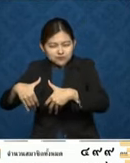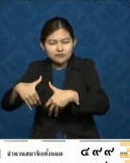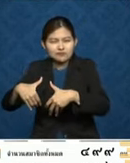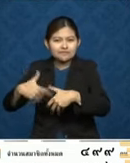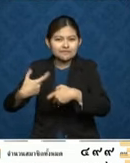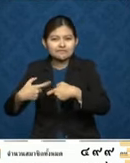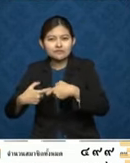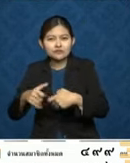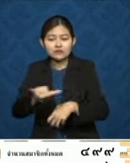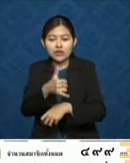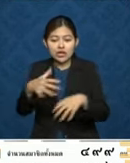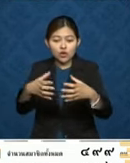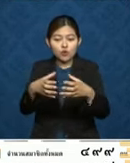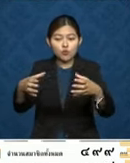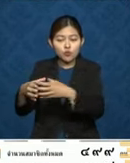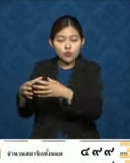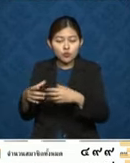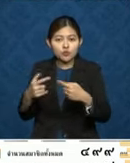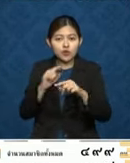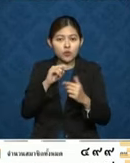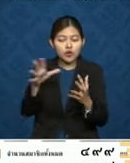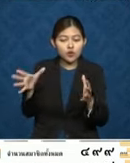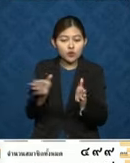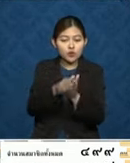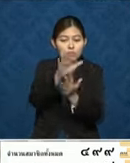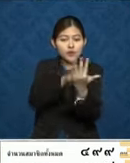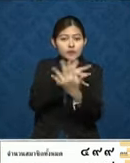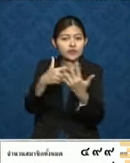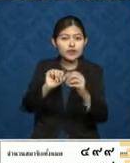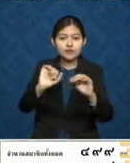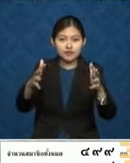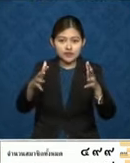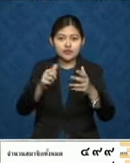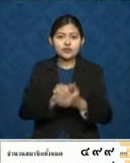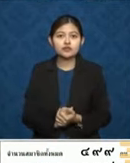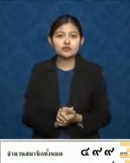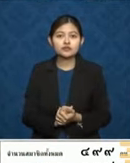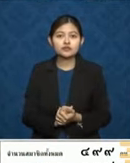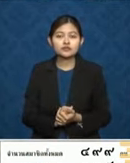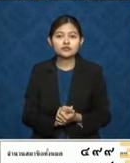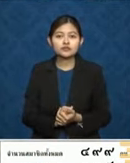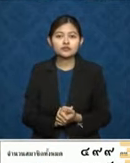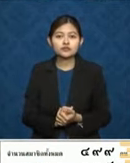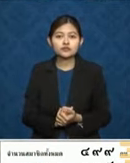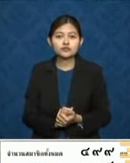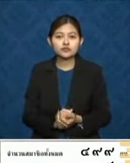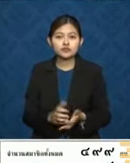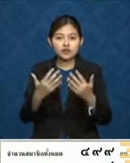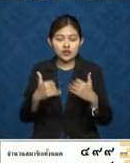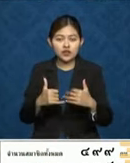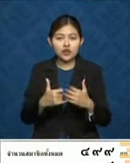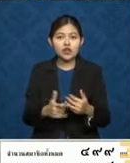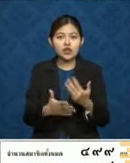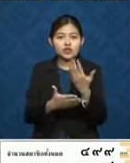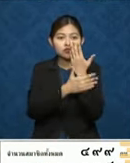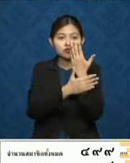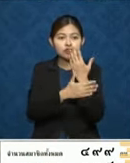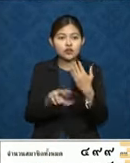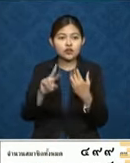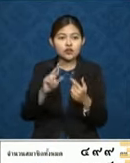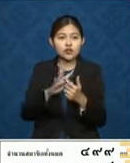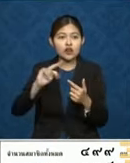ที่ที่ควรได้รับการแก้ไขแต่ไม่อยู่ในแผนงานครับต่อมาครับคือซอยรามินทราเดี๋ยวสักครู่นะครับ